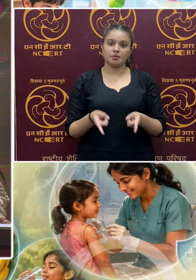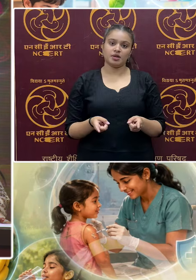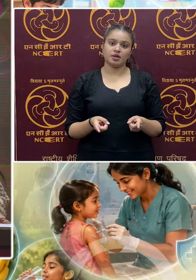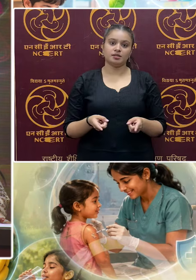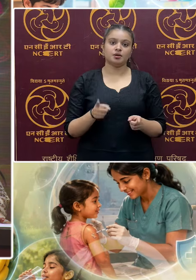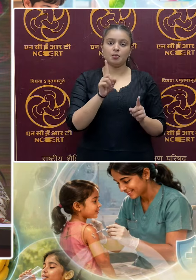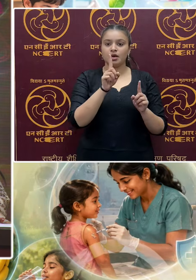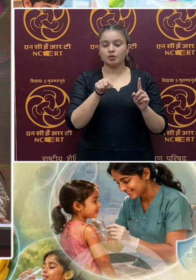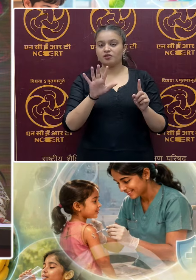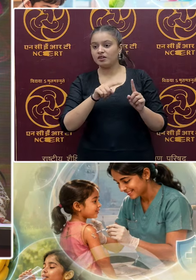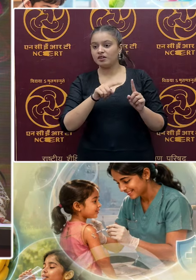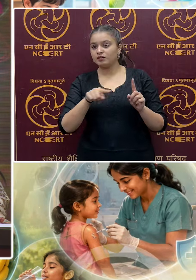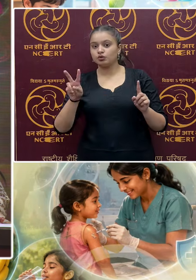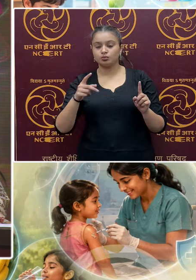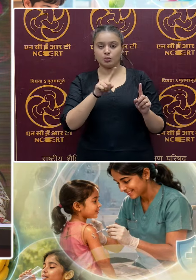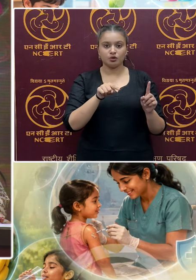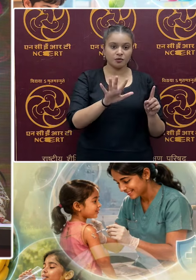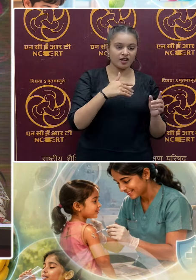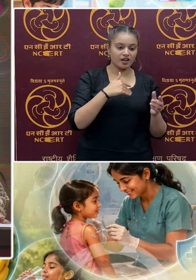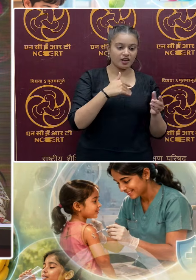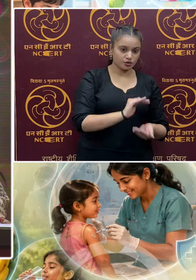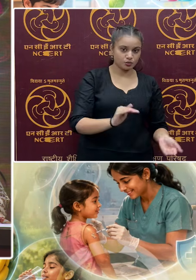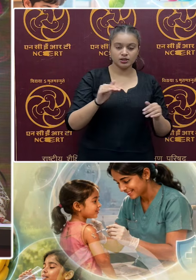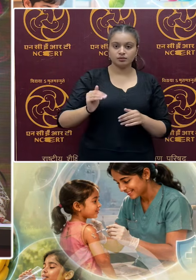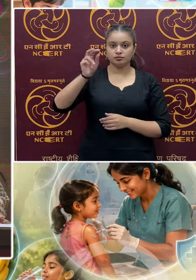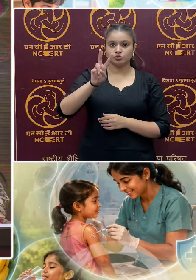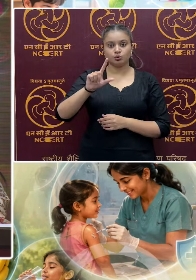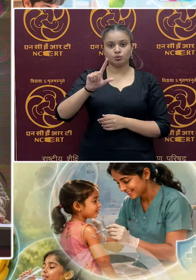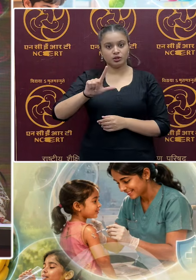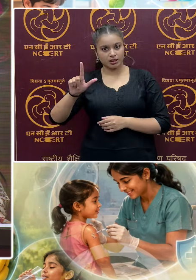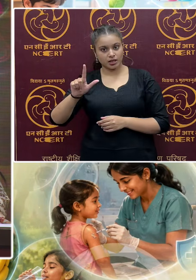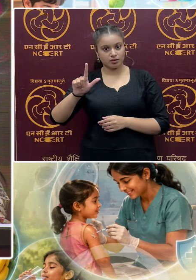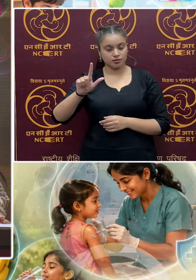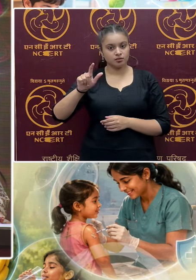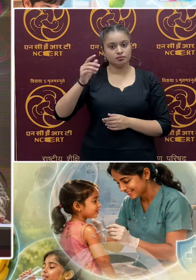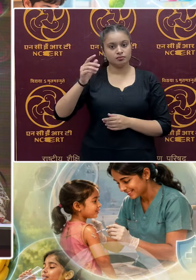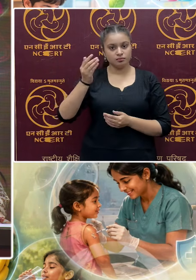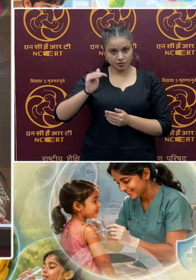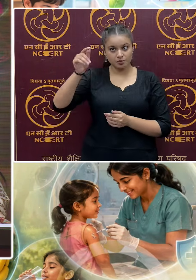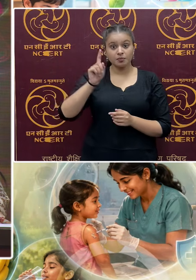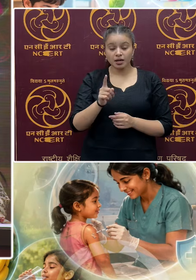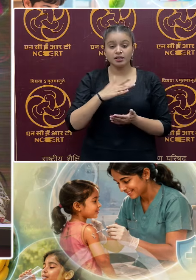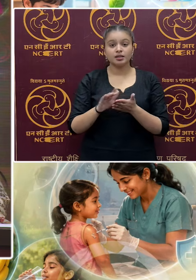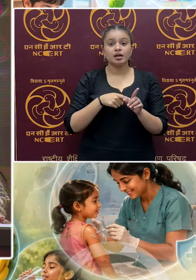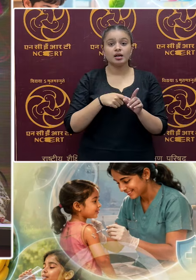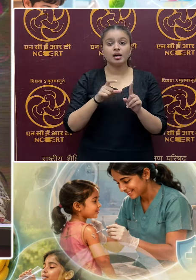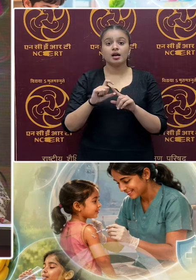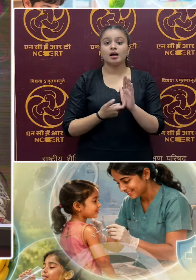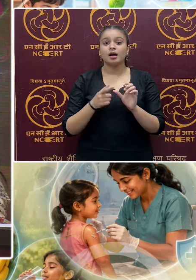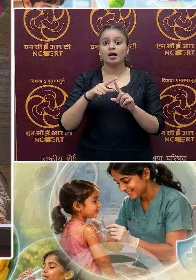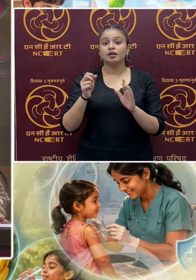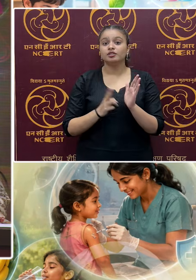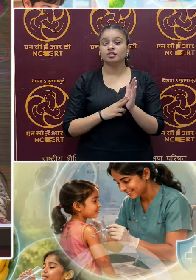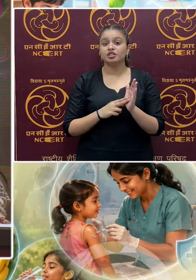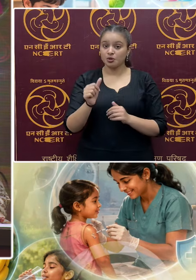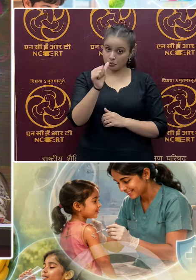से 1.5 लीटर बच्चों के लिए, 2 लीटर अडल्ट्स के लिए। बट द पॉइंट इज़ हाइड्रेशन थ्रू वाटर एंड